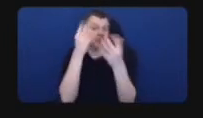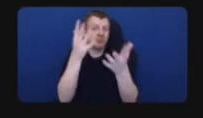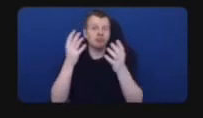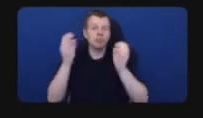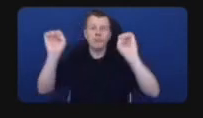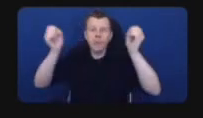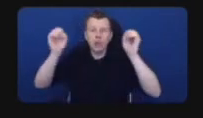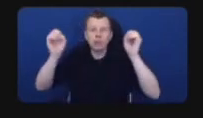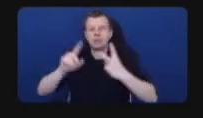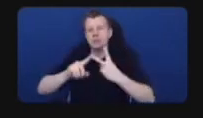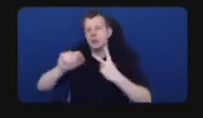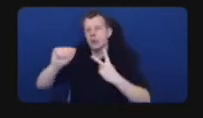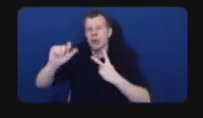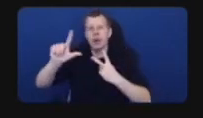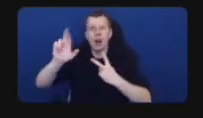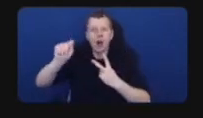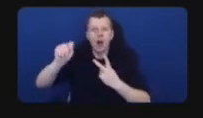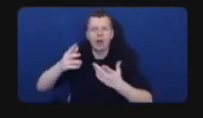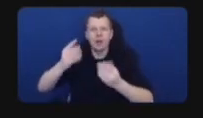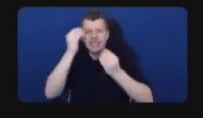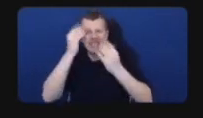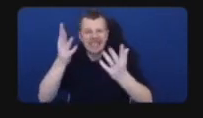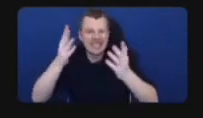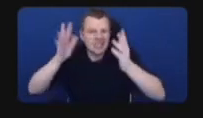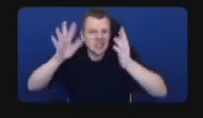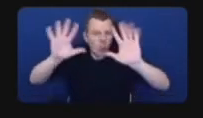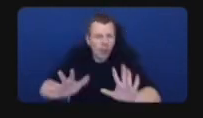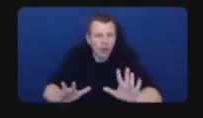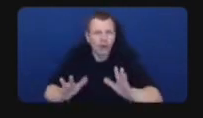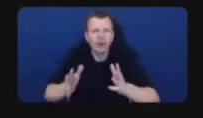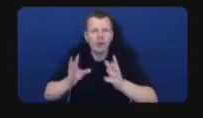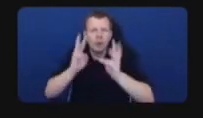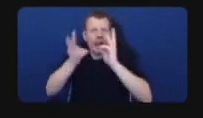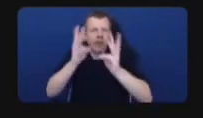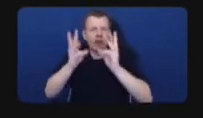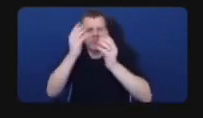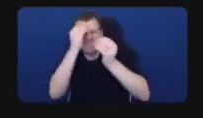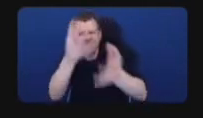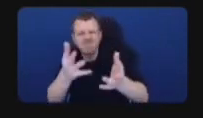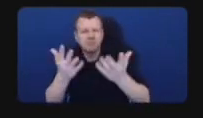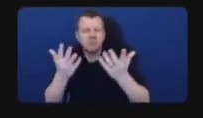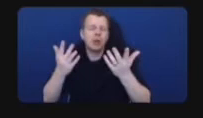册。那注册的时候呢，你会了解